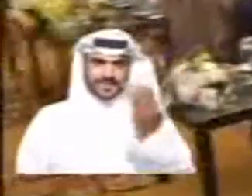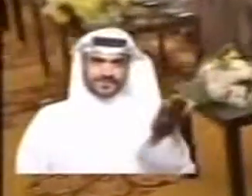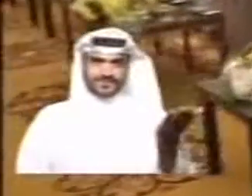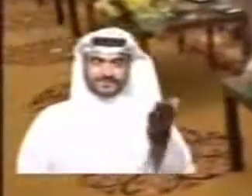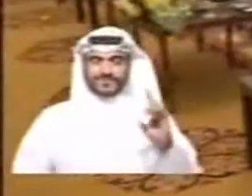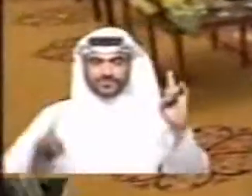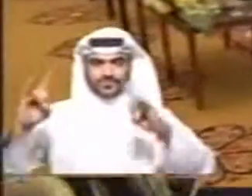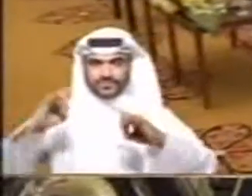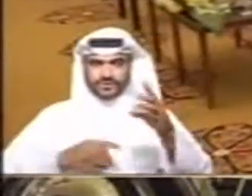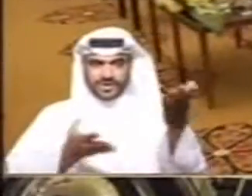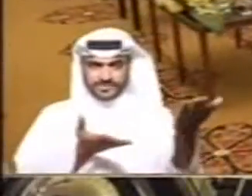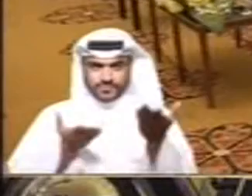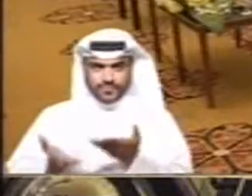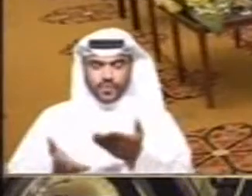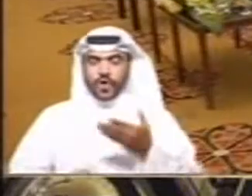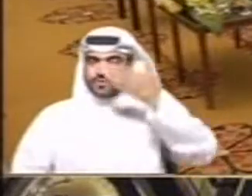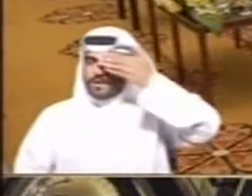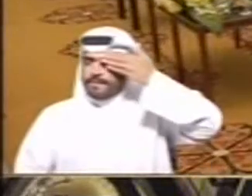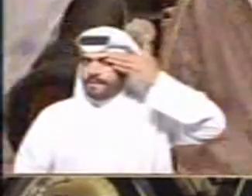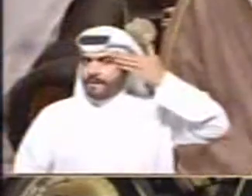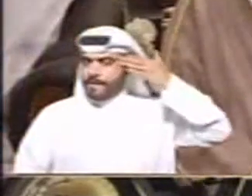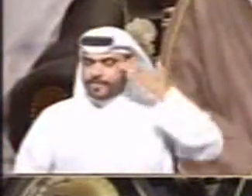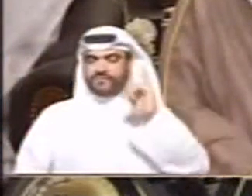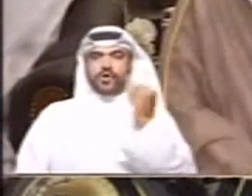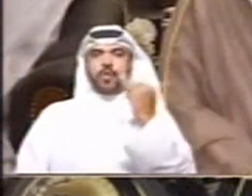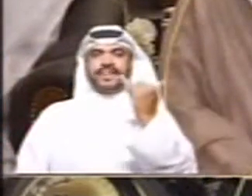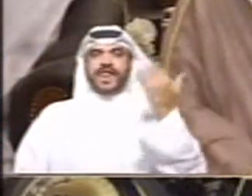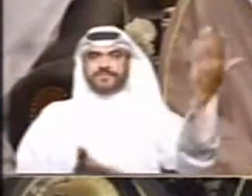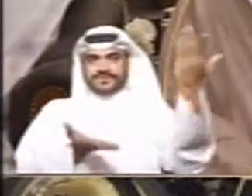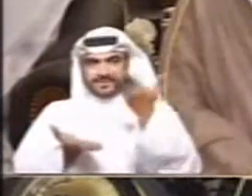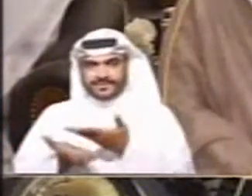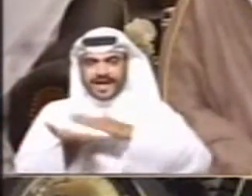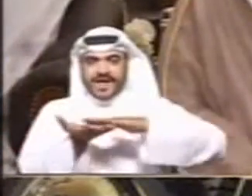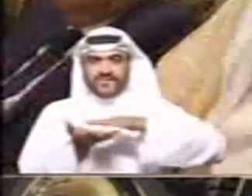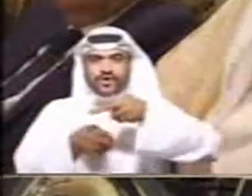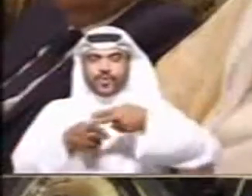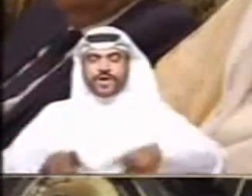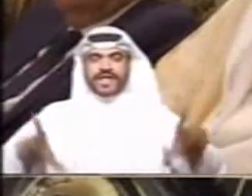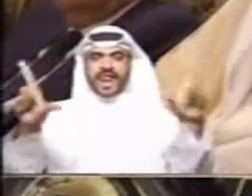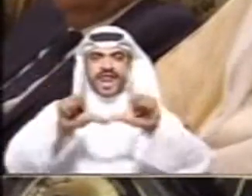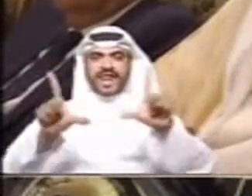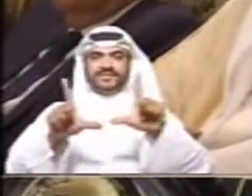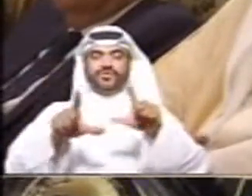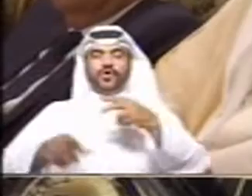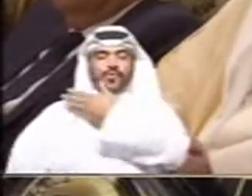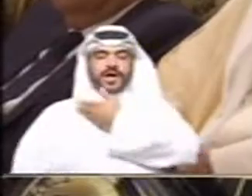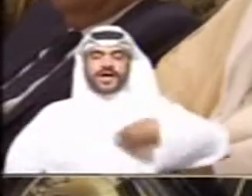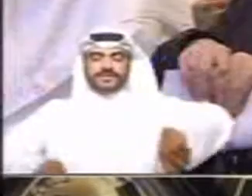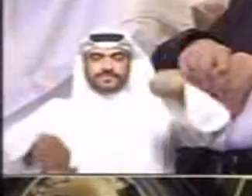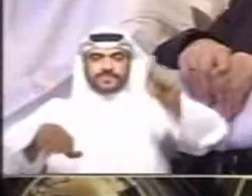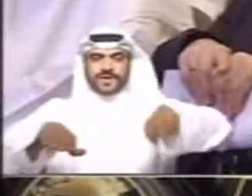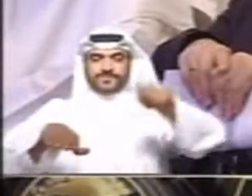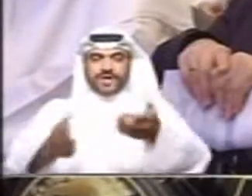بمشاركة كوكبة من رجال القضاء والقانون في الوطن العربي، انطلقت أعمال الملتقى العلمي الثالث للقضاء الإداري